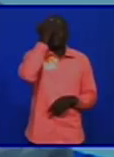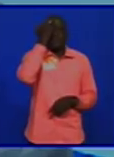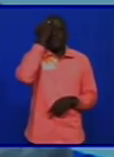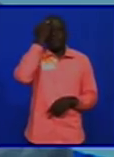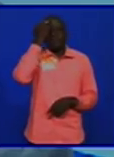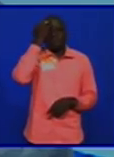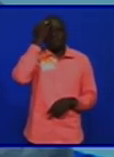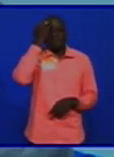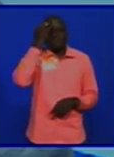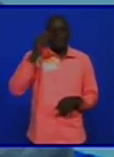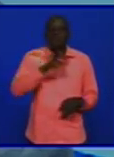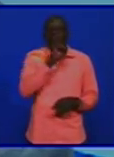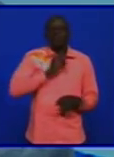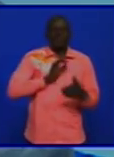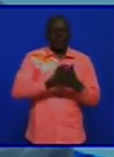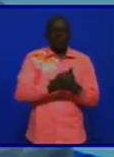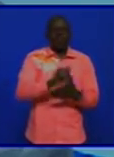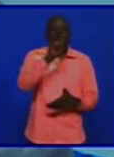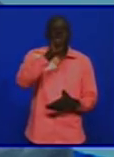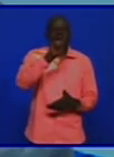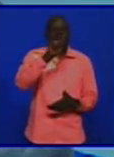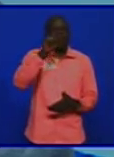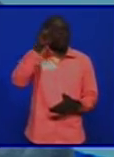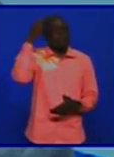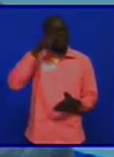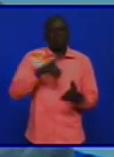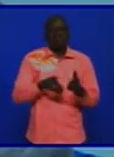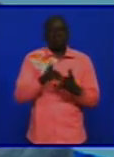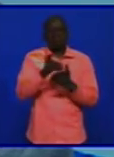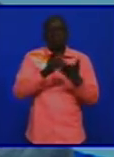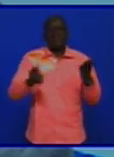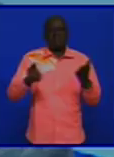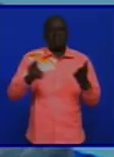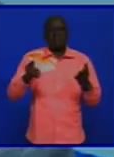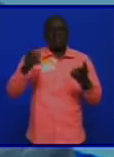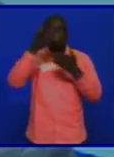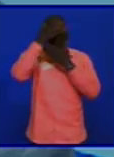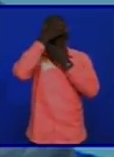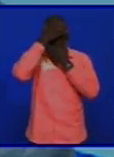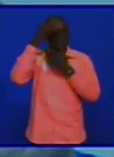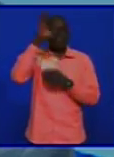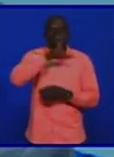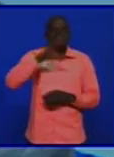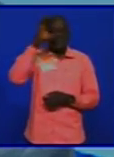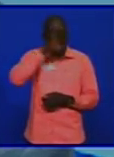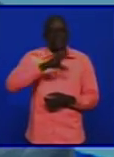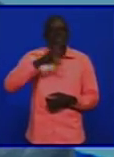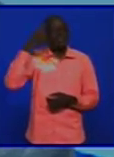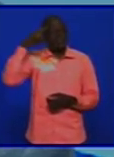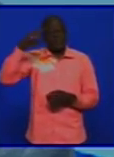que par définition, les terroristes cherchent à faire du sensationnel, des